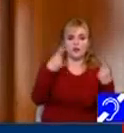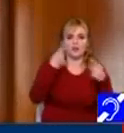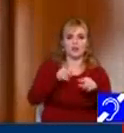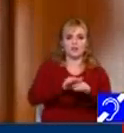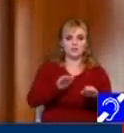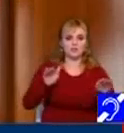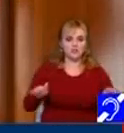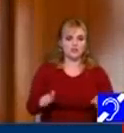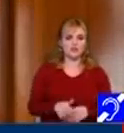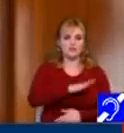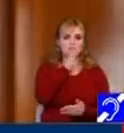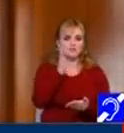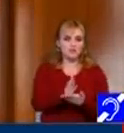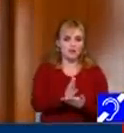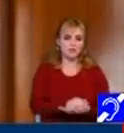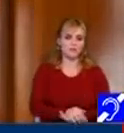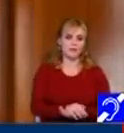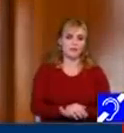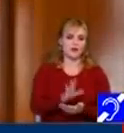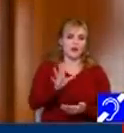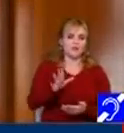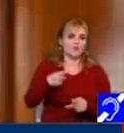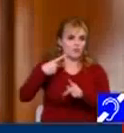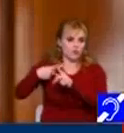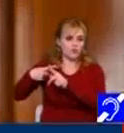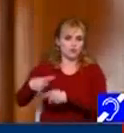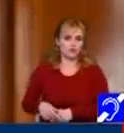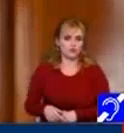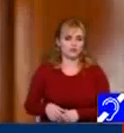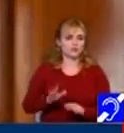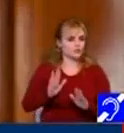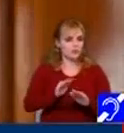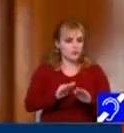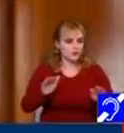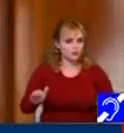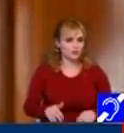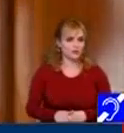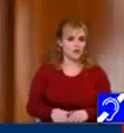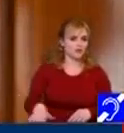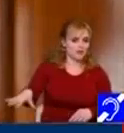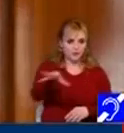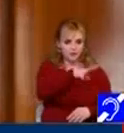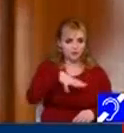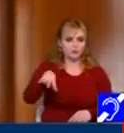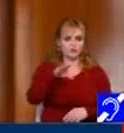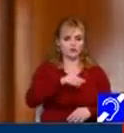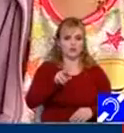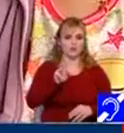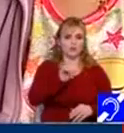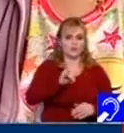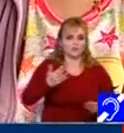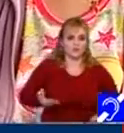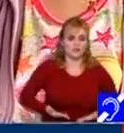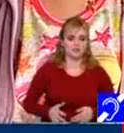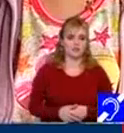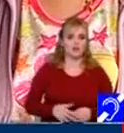grădinițe înseamnă un beneficiu direct, nu numai pentru copiii respectivi, dar pentru întreaga comunitate.